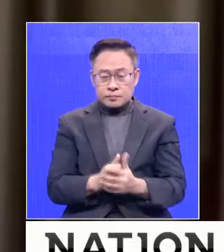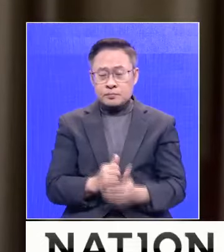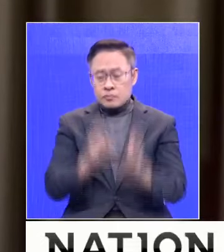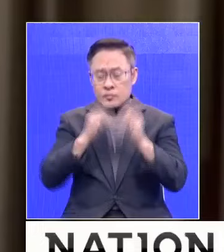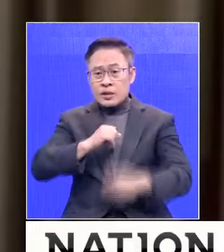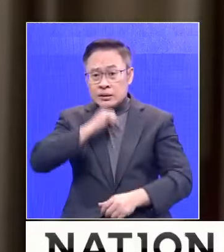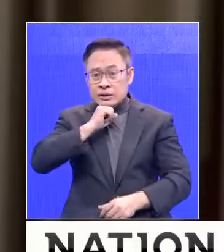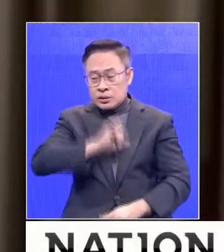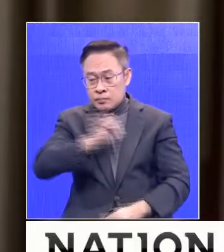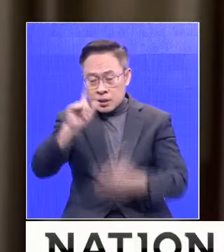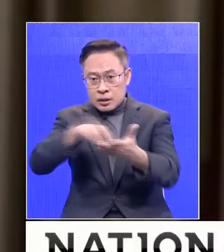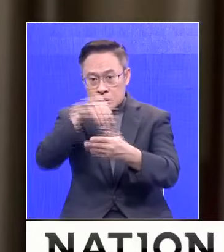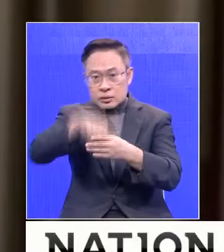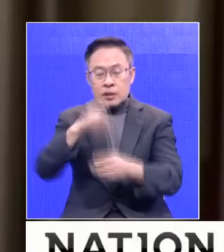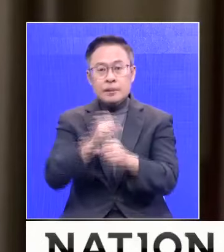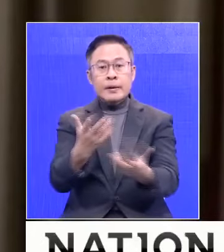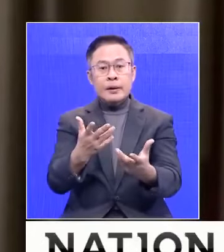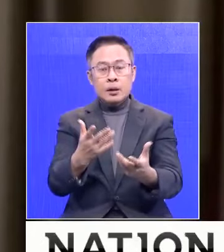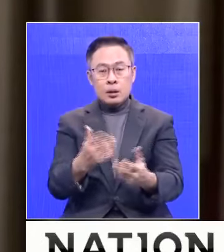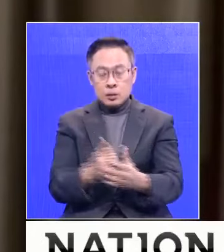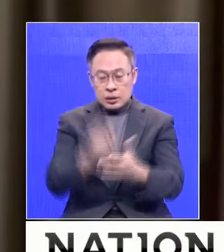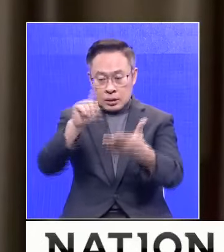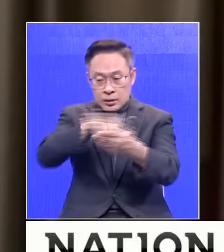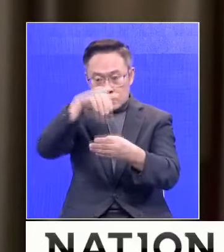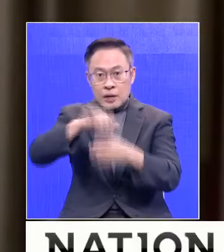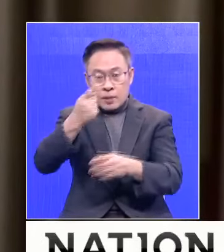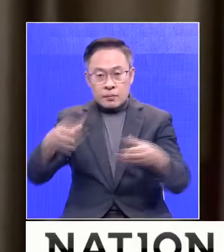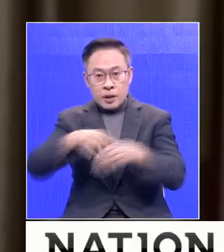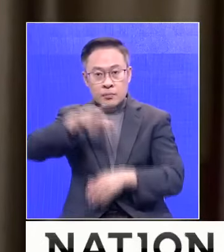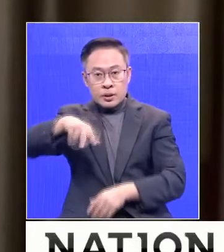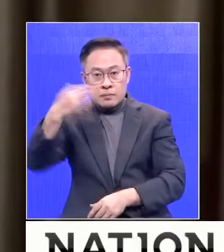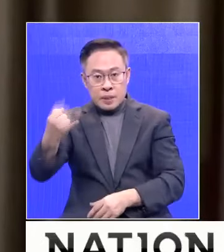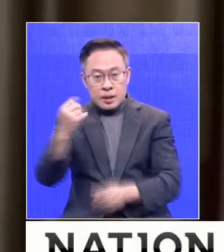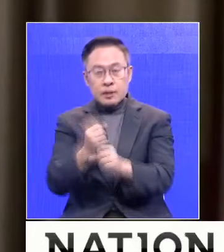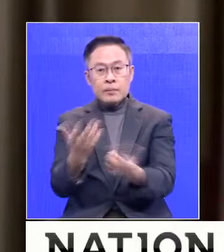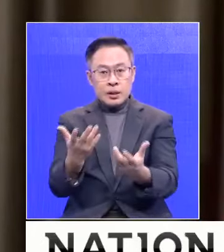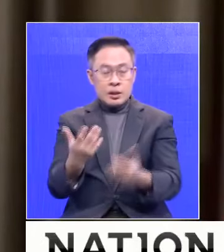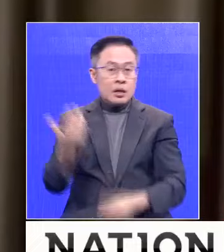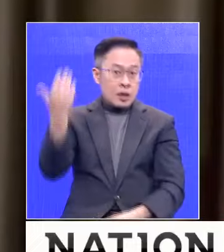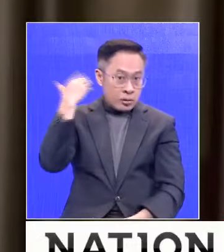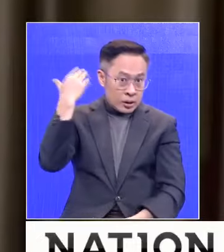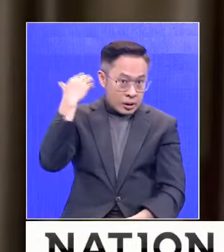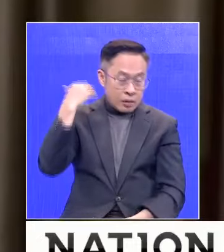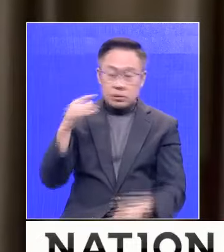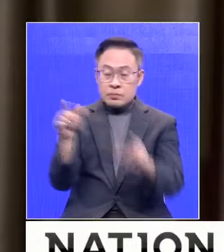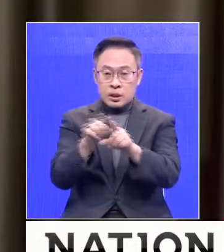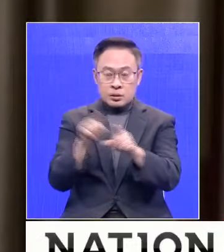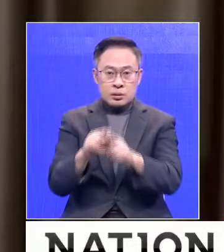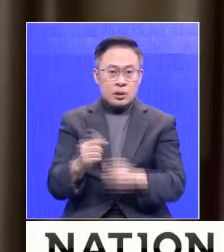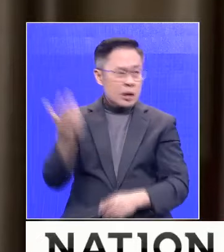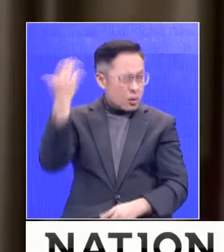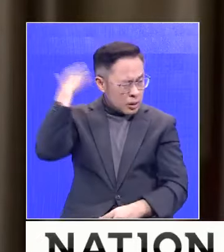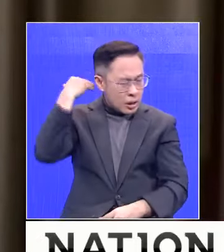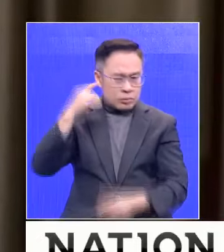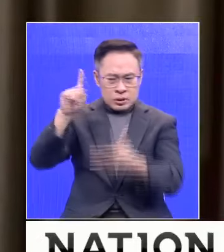านไปเลือกตั้งอีกรอบนึงคะแนนมันพลิกได้เลยนะ โอ้โหไม่ได้เลยเพราะว่าคราวที่แล้วอ่ะที่ลุงชาญพ่ายไปก็คะแนนประมาณเนี้ยค่ะสูสีม